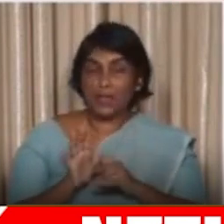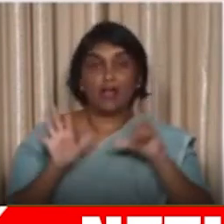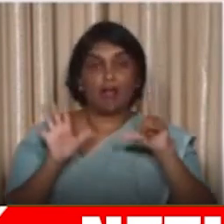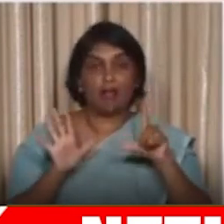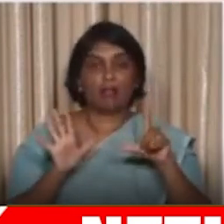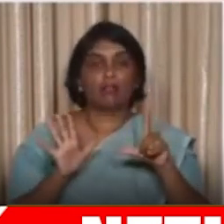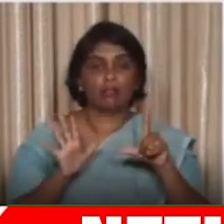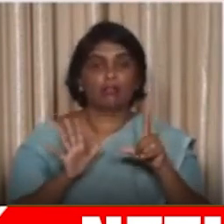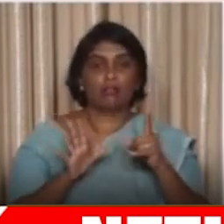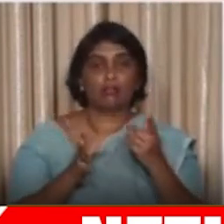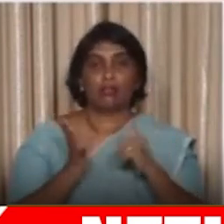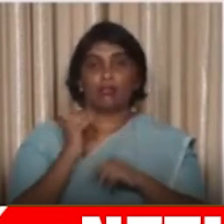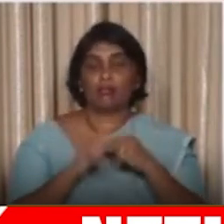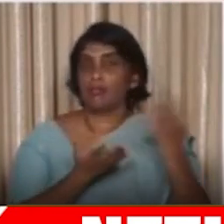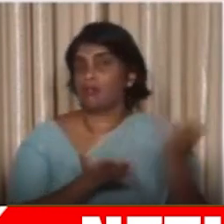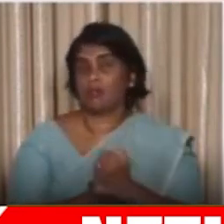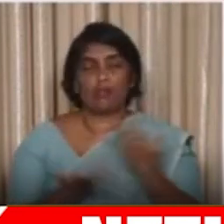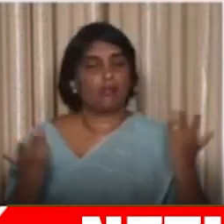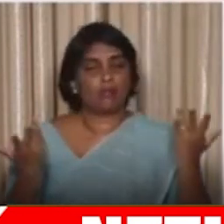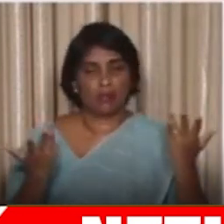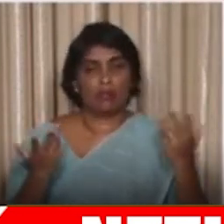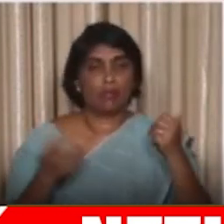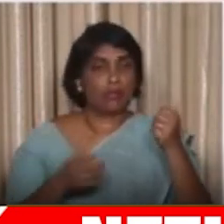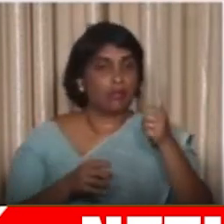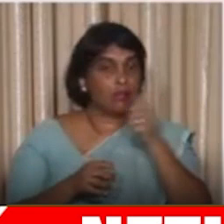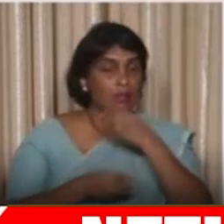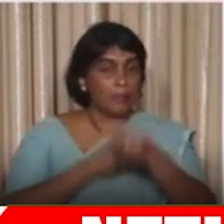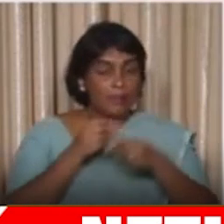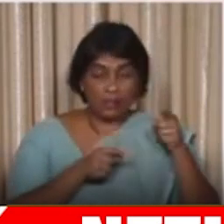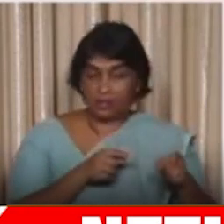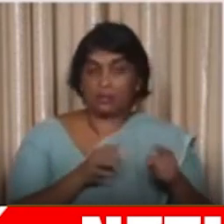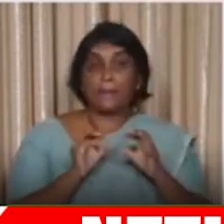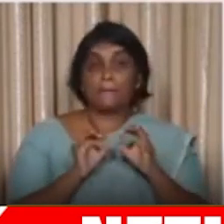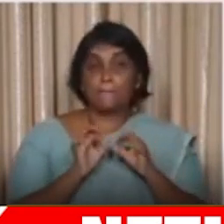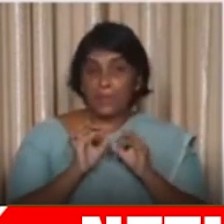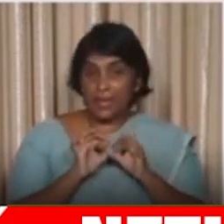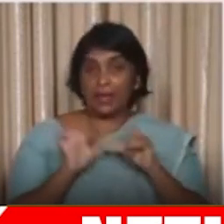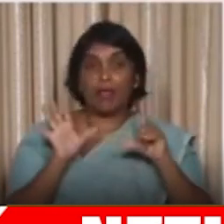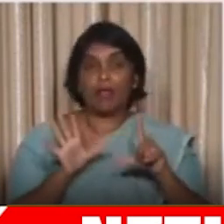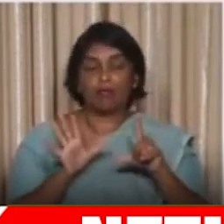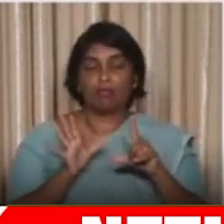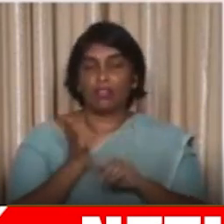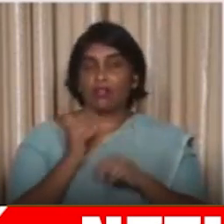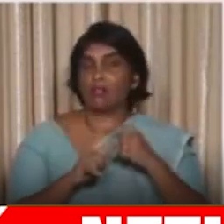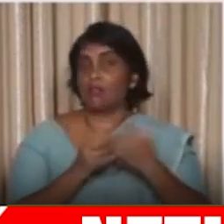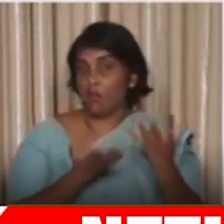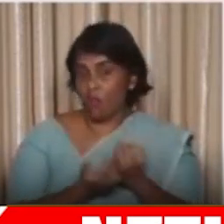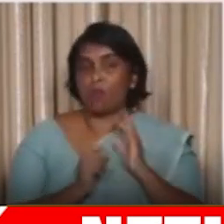හිගබදු අපිට එකතු වෙන්න ඕන. සුරාබදු වලින් බිලියන 7ක හිගබදු අපිට අය යුතු වෙනවා.